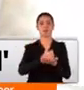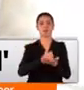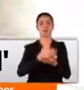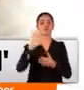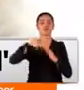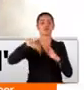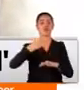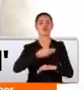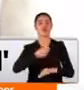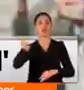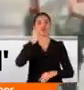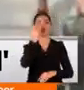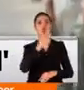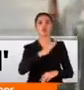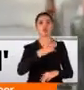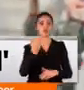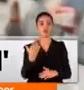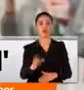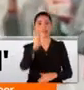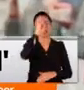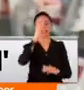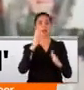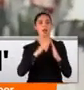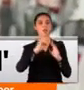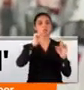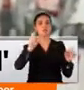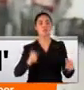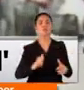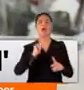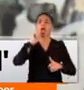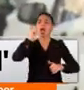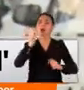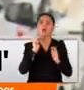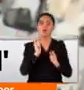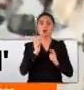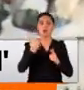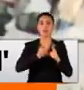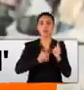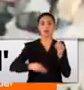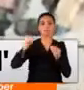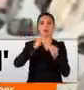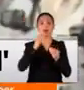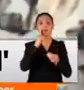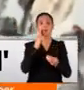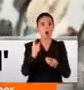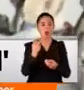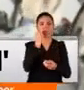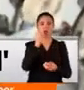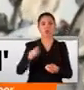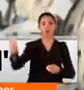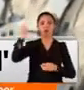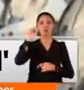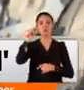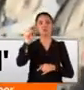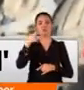ortadan kaybolan insanlar var. İstanbul'da ev bulmak her geçen gün zorlaşıyor. Kira artışlarında fırsat bilen dolandırıcılar oltalama